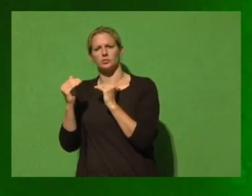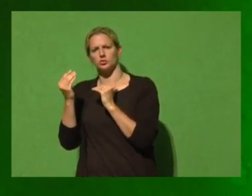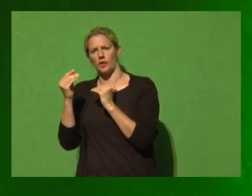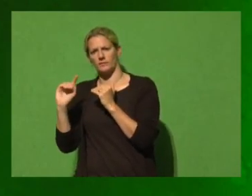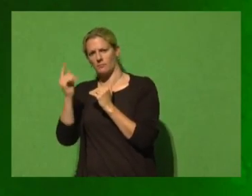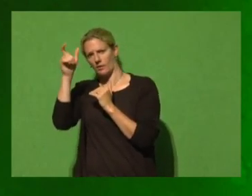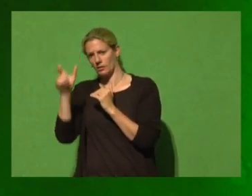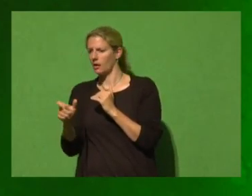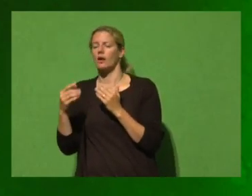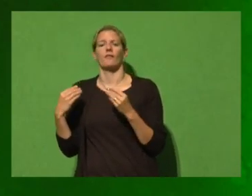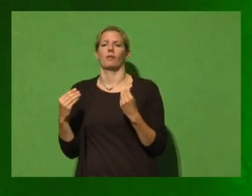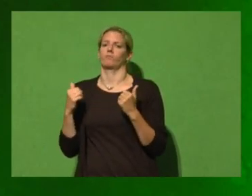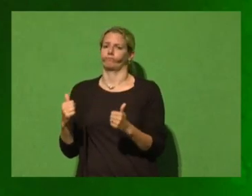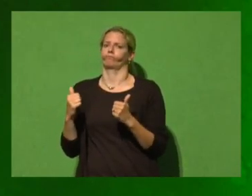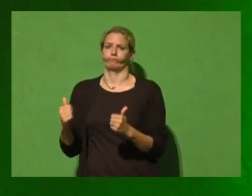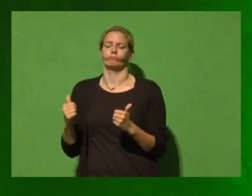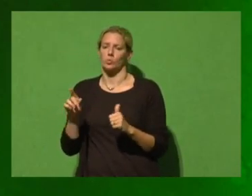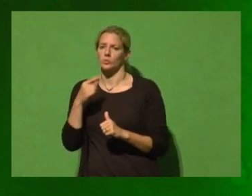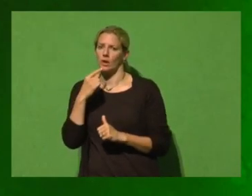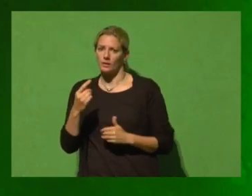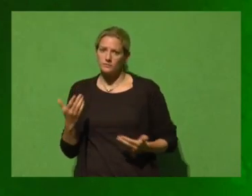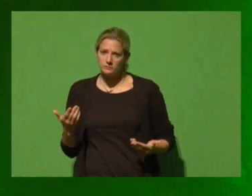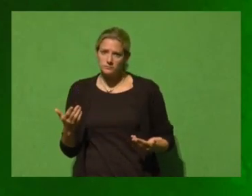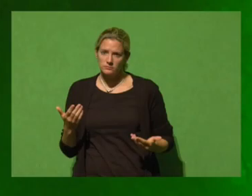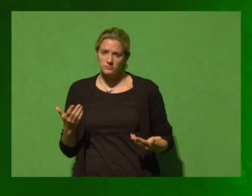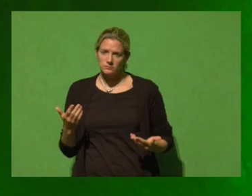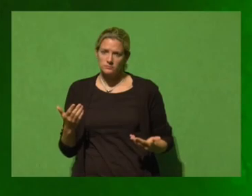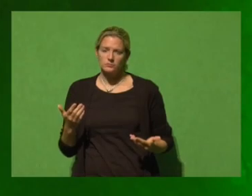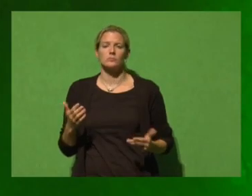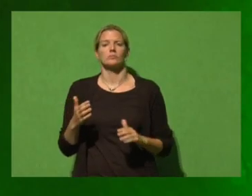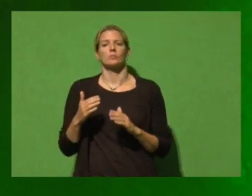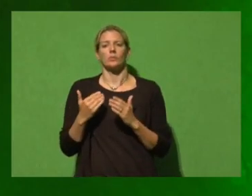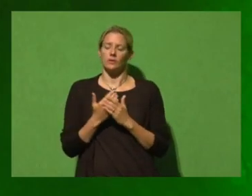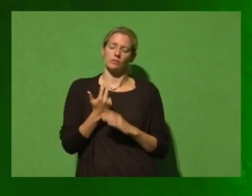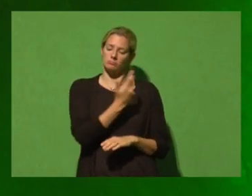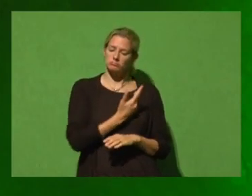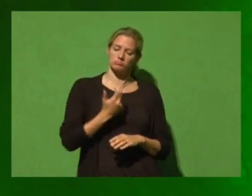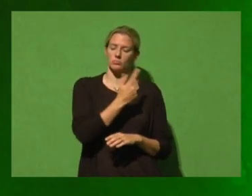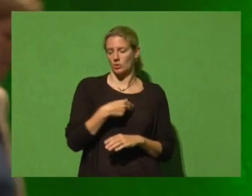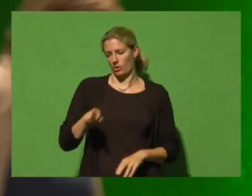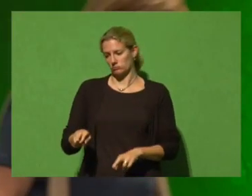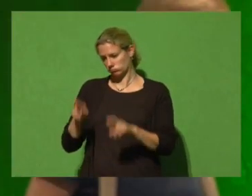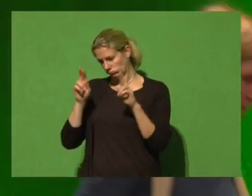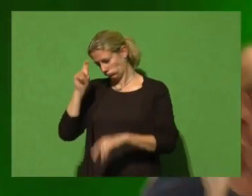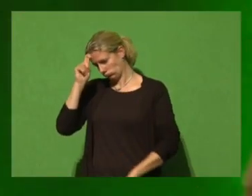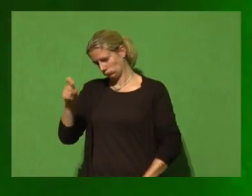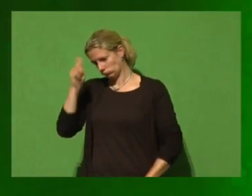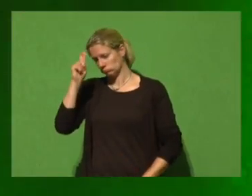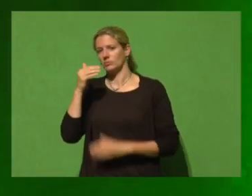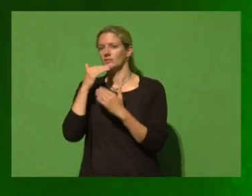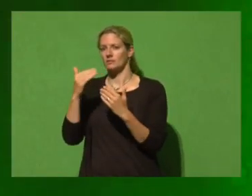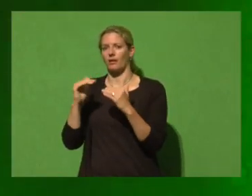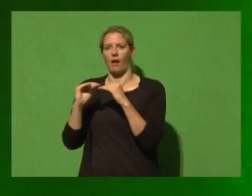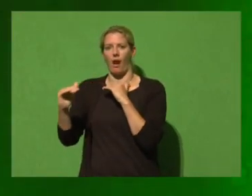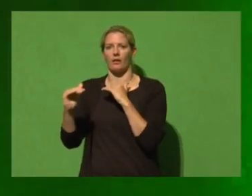der bekannt hohen Qualität geführt wurde. Und dafür sprechen wir ausdrücklich auch unsere Anerkennung und unseren Dank dem